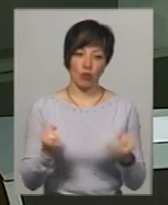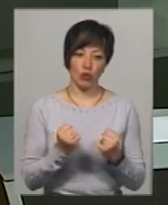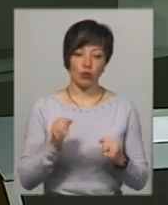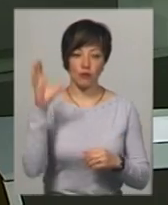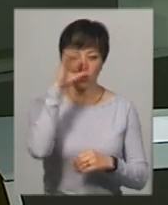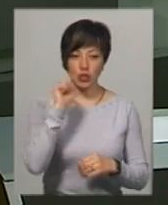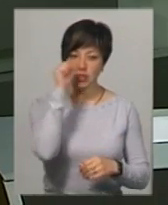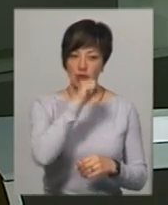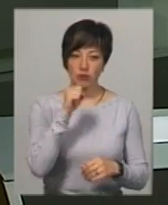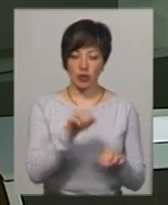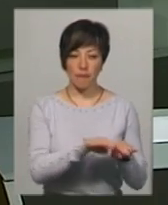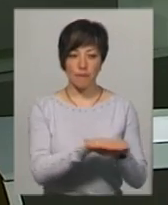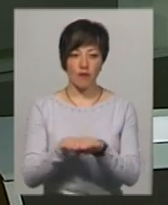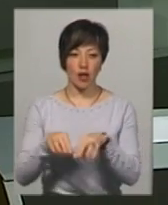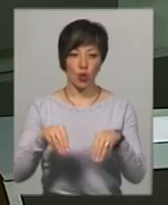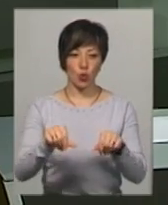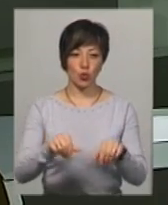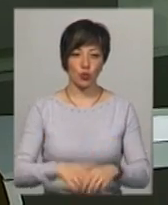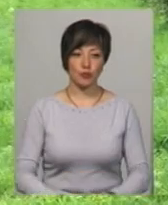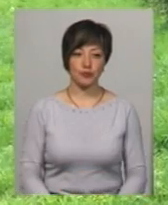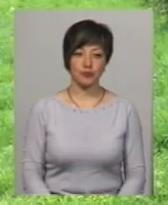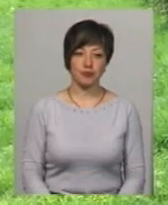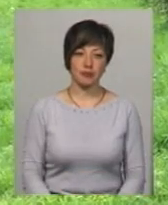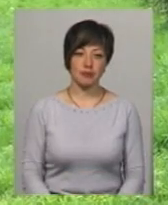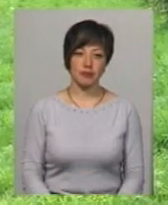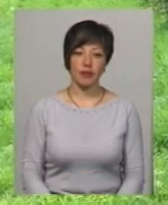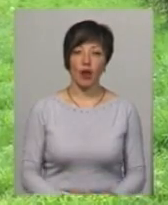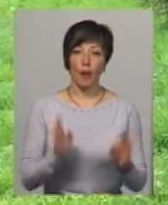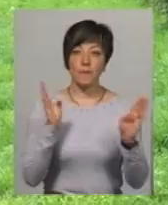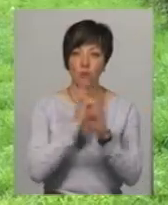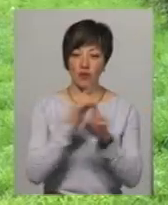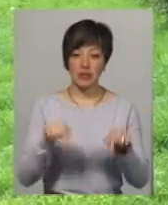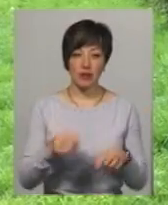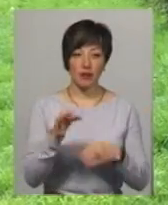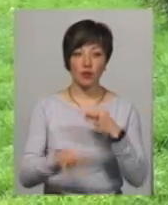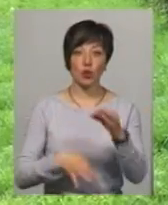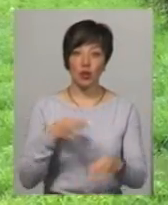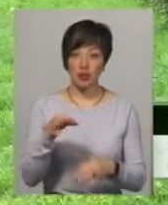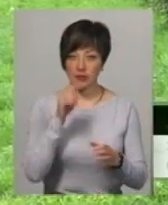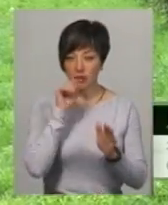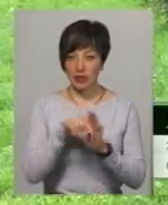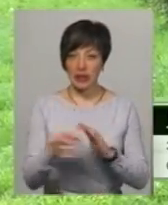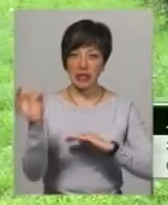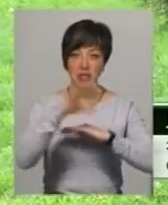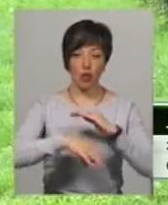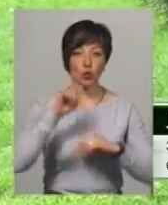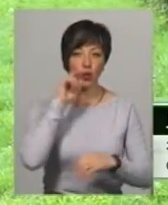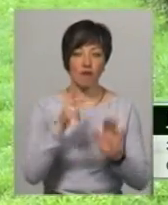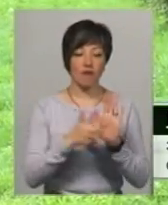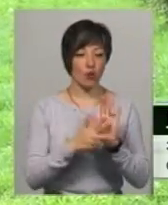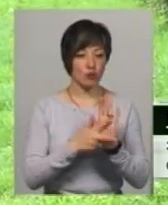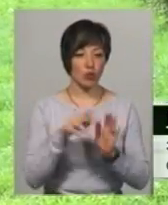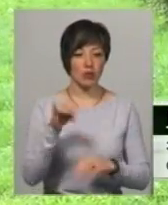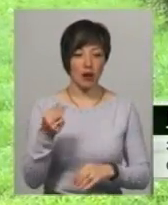вночі заморозки на поверхні ґрунту. Арктичне повітря, яке цієї доби вторглось на територію Західної України, 8